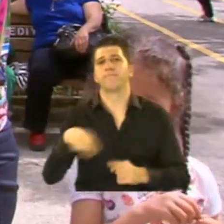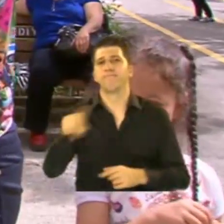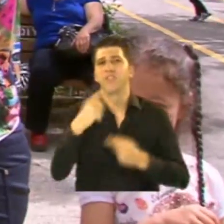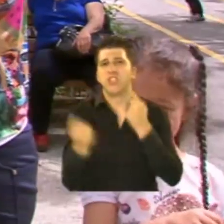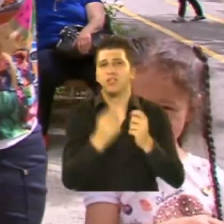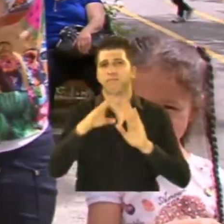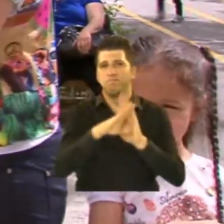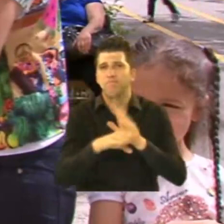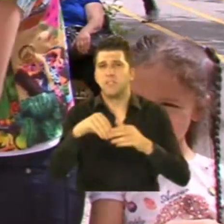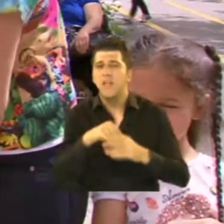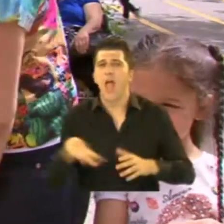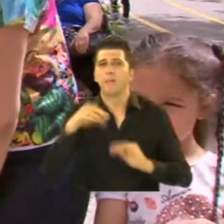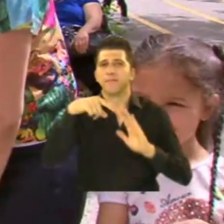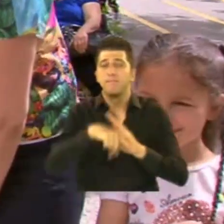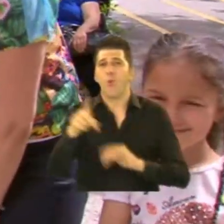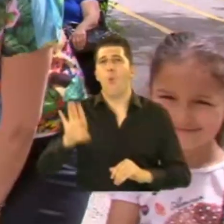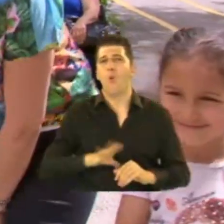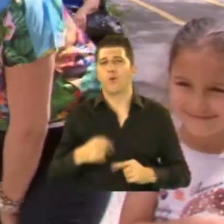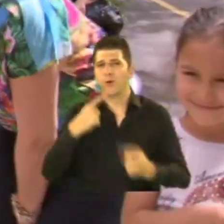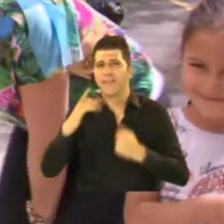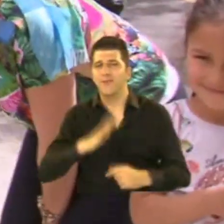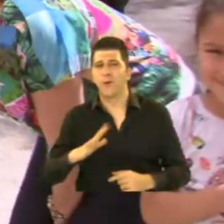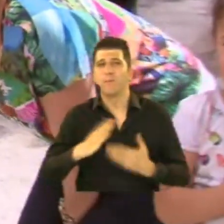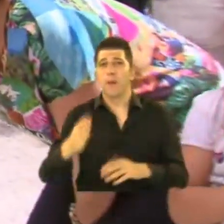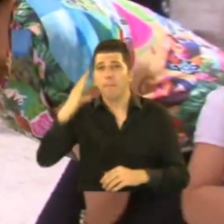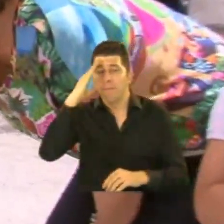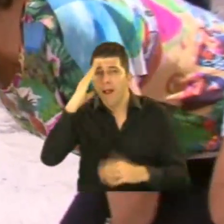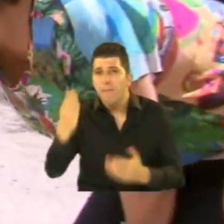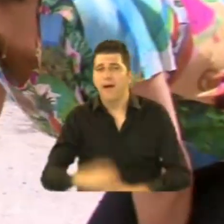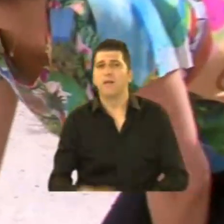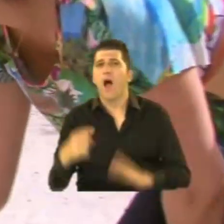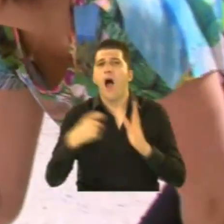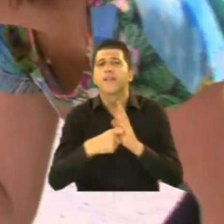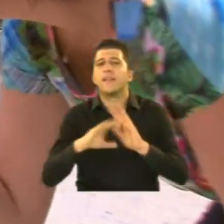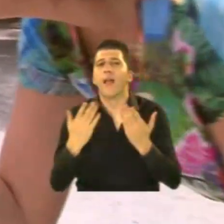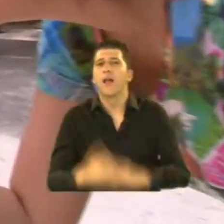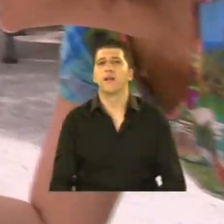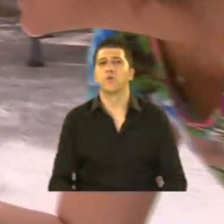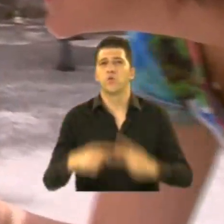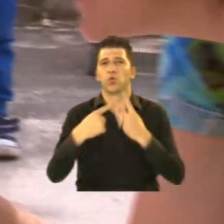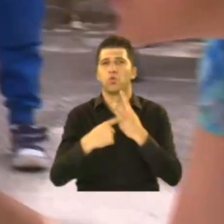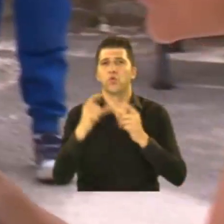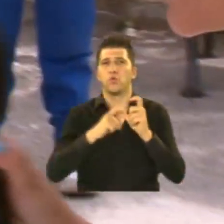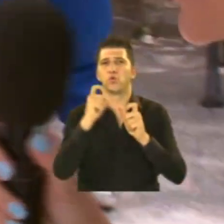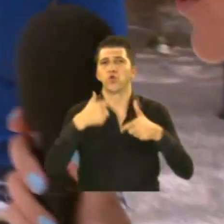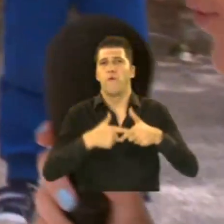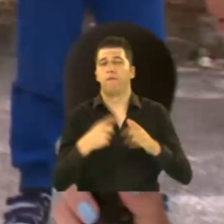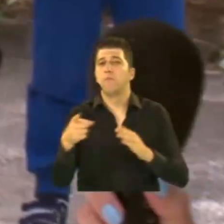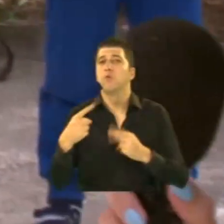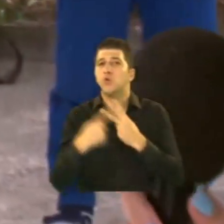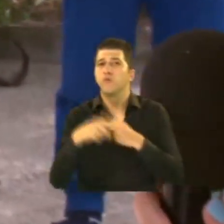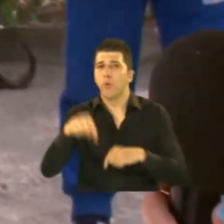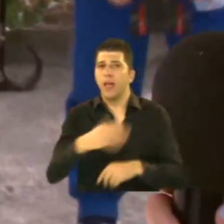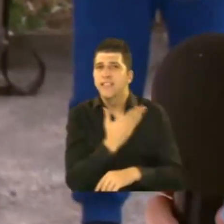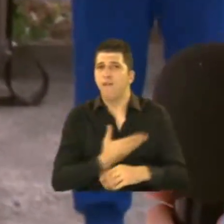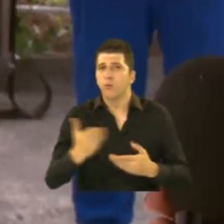bu duyarlılığınızdan ötürü. Hemen oğlunuza dönmek istiyorum. Merhaba. Adın ne? Yusuf. Yusufcuğum,